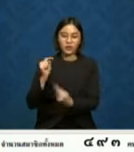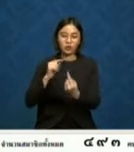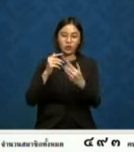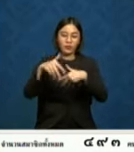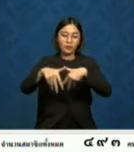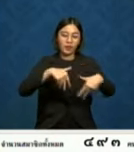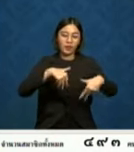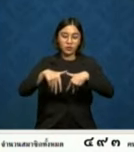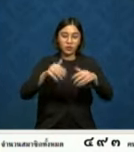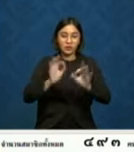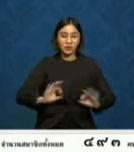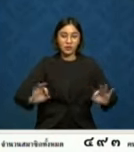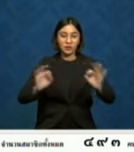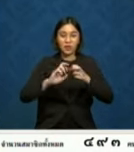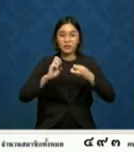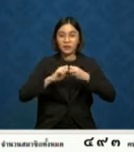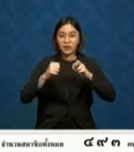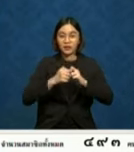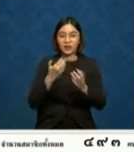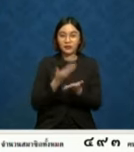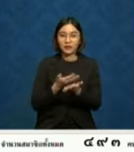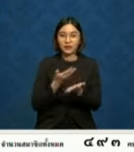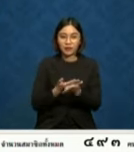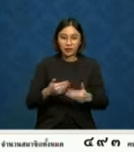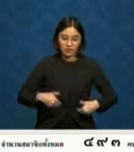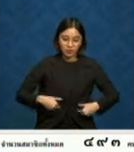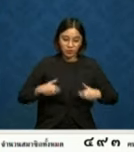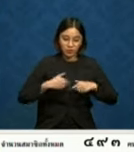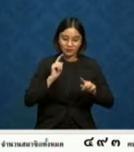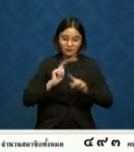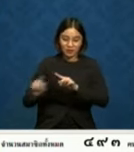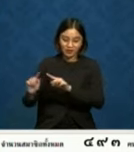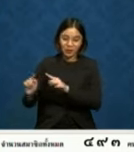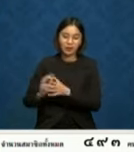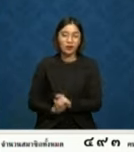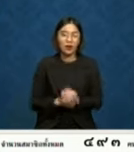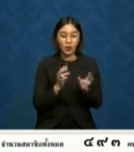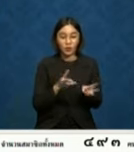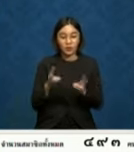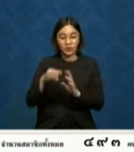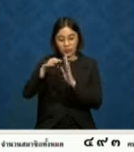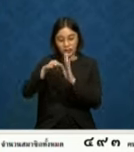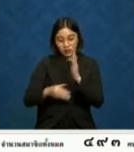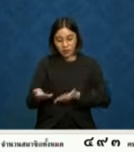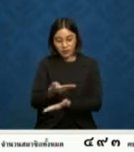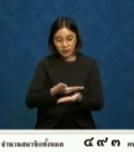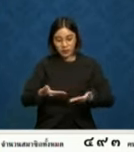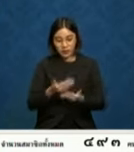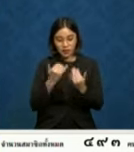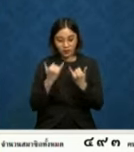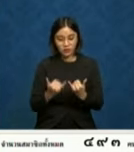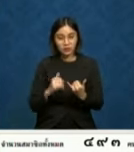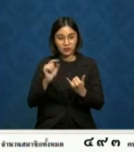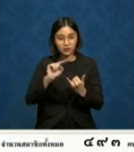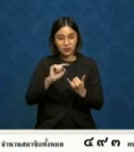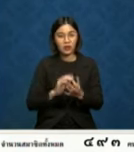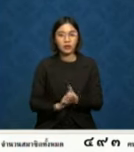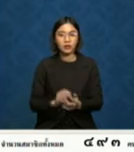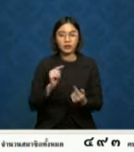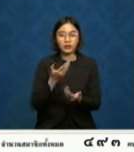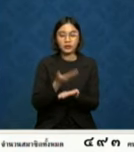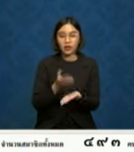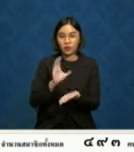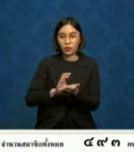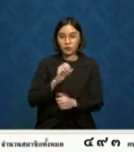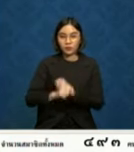ชนโดยเฉพาะเรื่องของปัญหาเรื่องของค่าครองชีพต่างๆนะครับซึ่งกลไกที่เราพิจารณาอยู่นี้ในขณะนี้คือตัวงบ